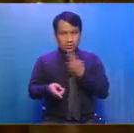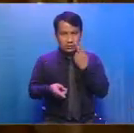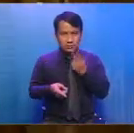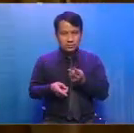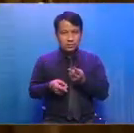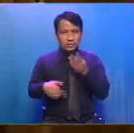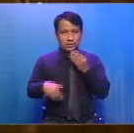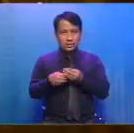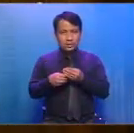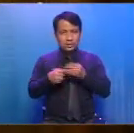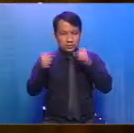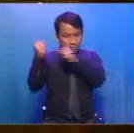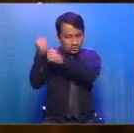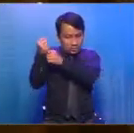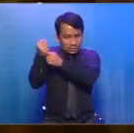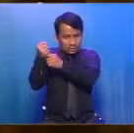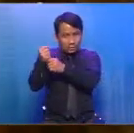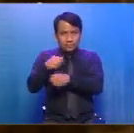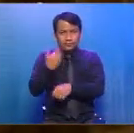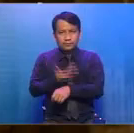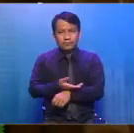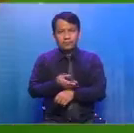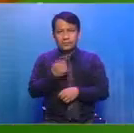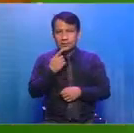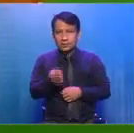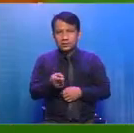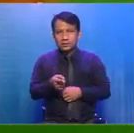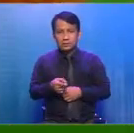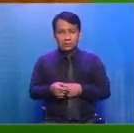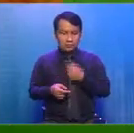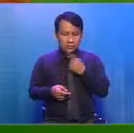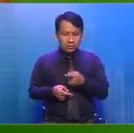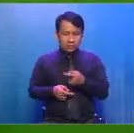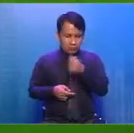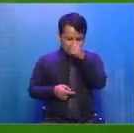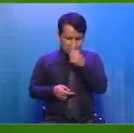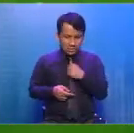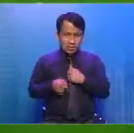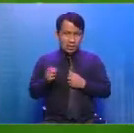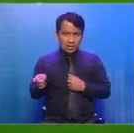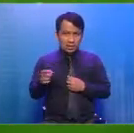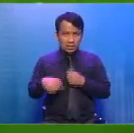sila kumapit mag-asawa. Sabi ko sa kanila, pasensya ninyo, sabi ko,